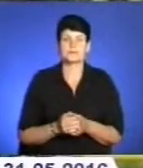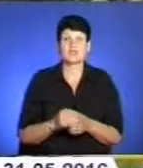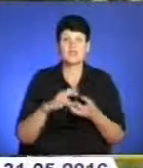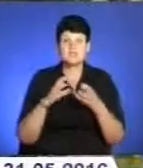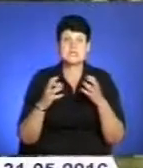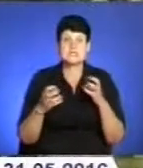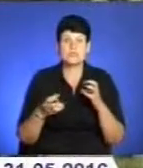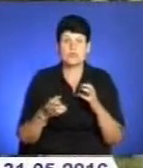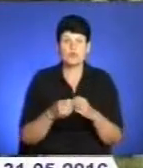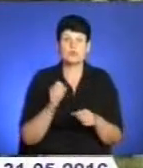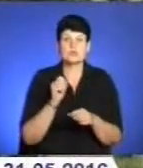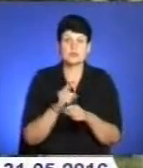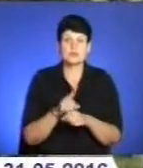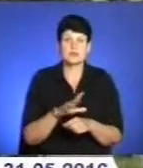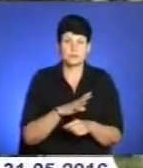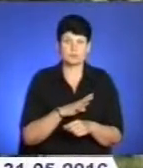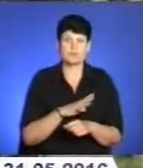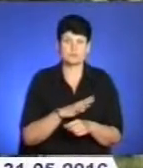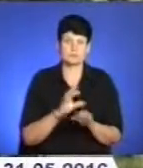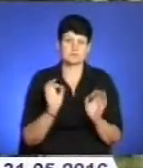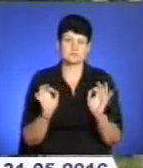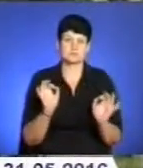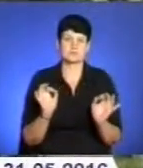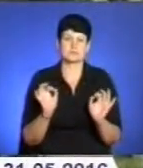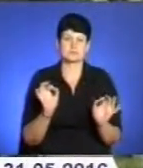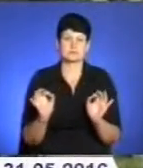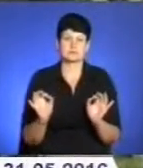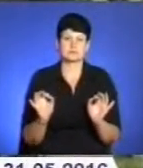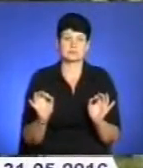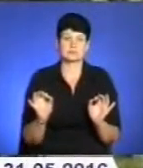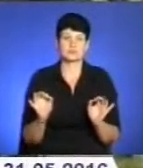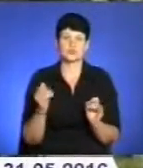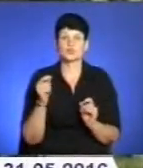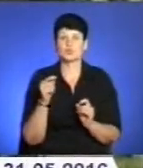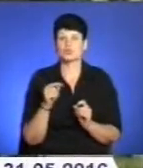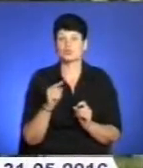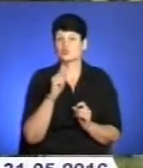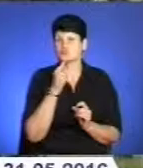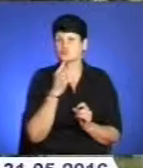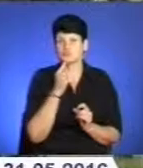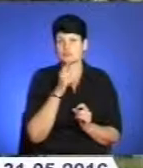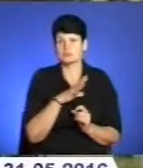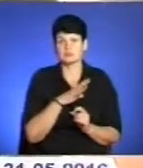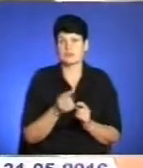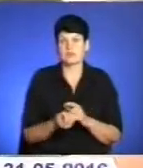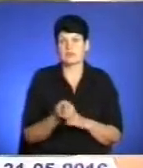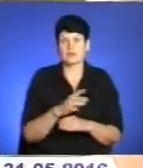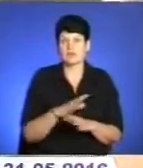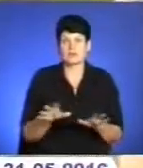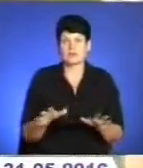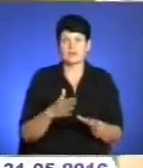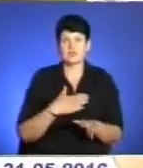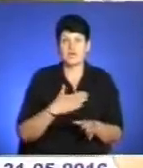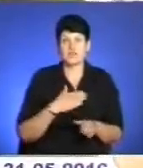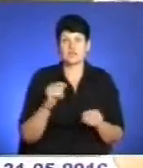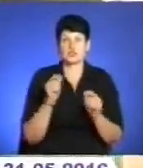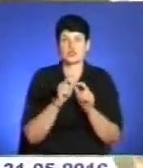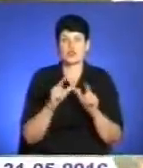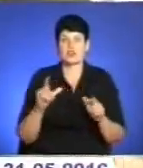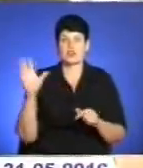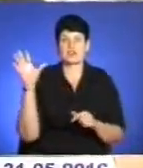цілому, завдання були посильні, тому таких труднощів не виникало. В нашій школі